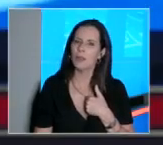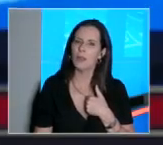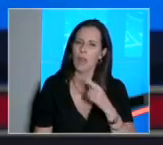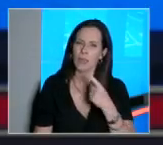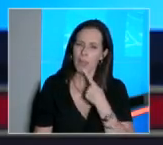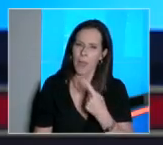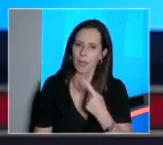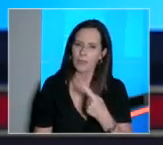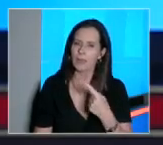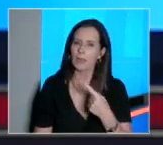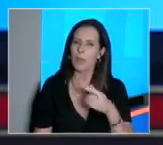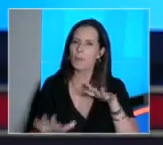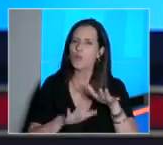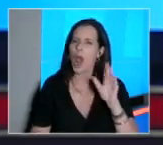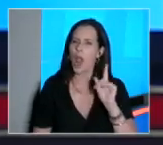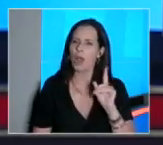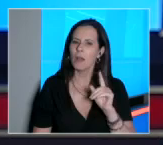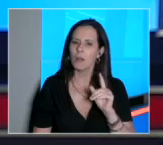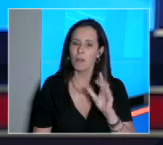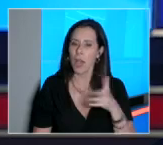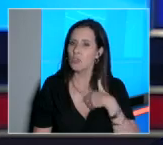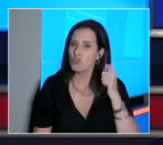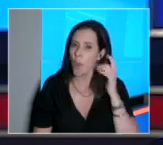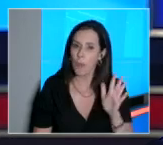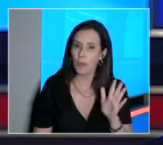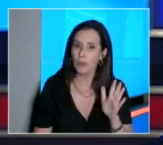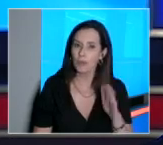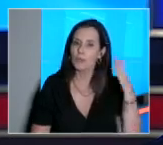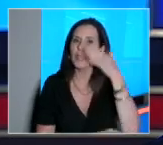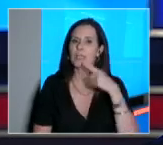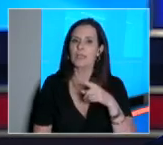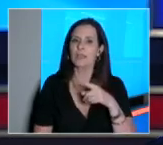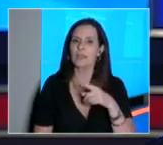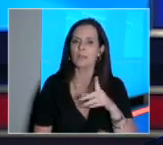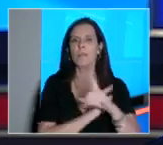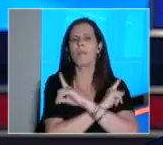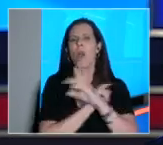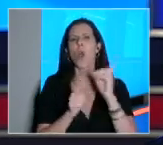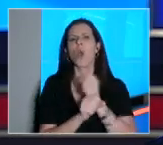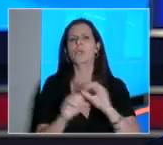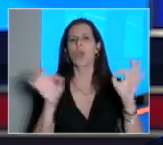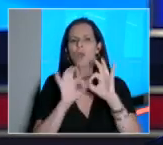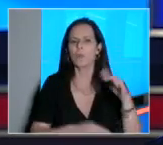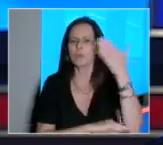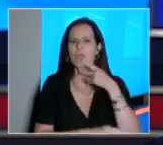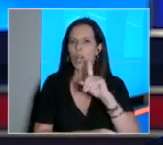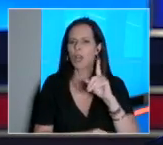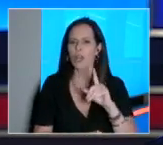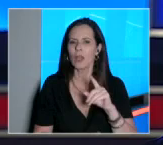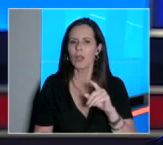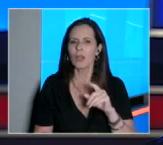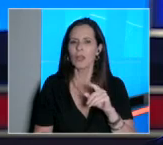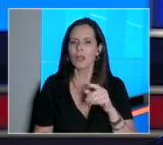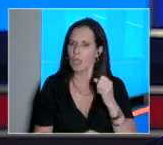הזכרת את מדינת ישראל. במקסימום אני שומע שמדינת ישראל היא פסיבית. מדינת ישראל היא לא פסיבית,